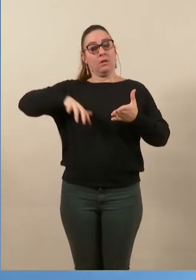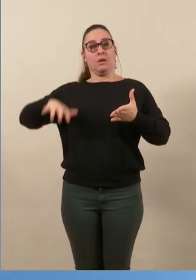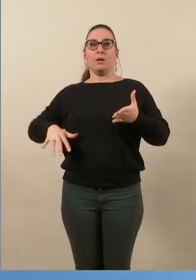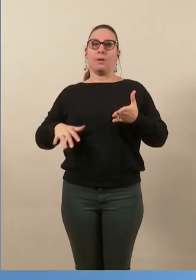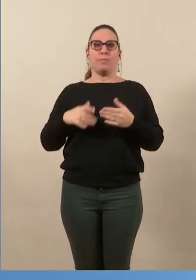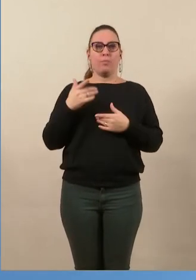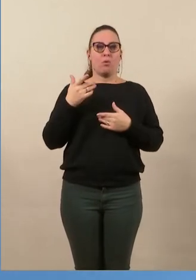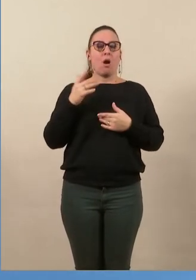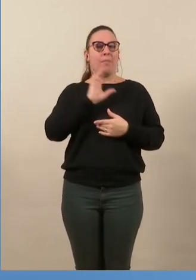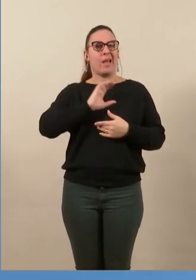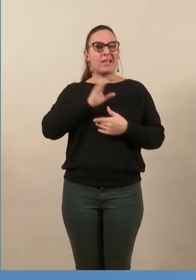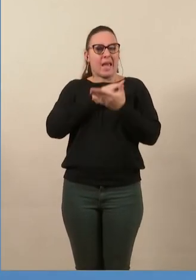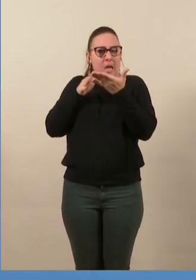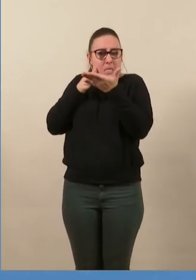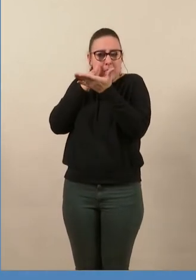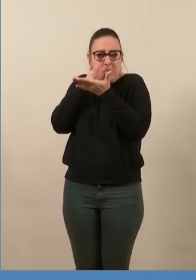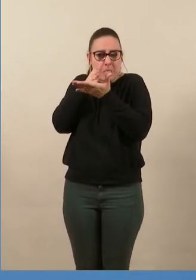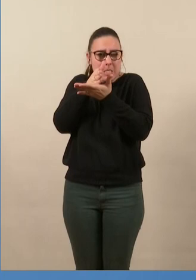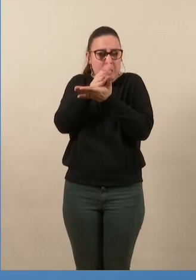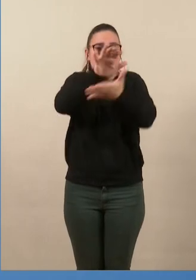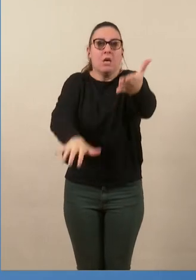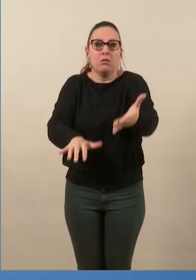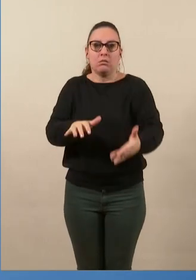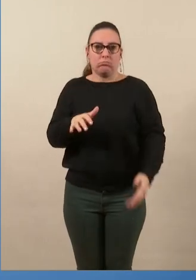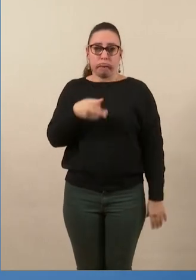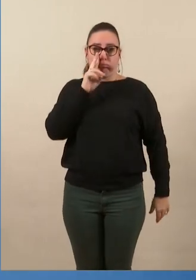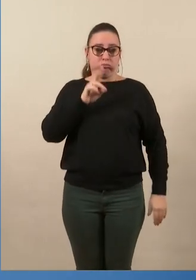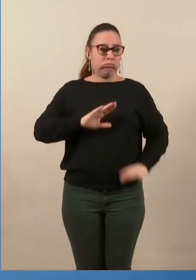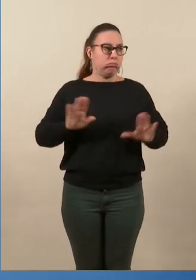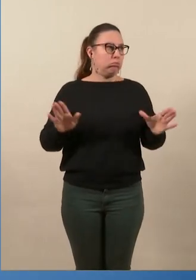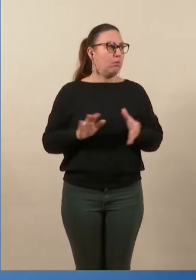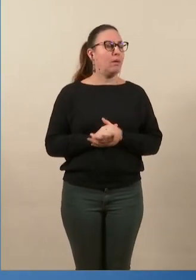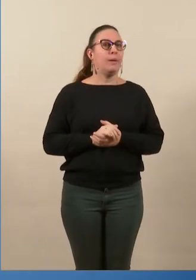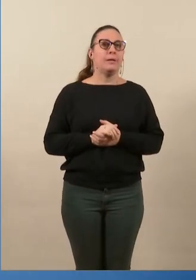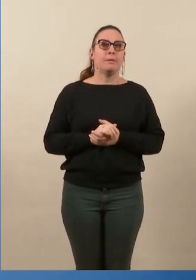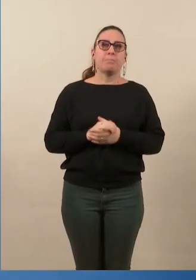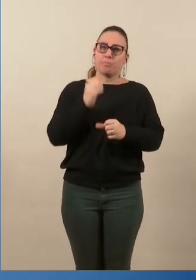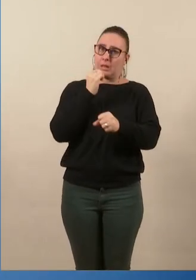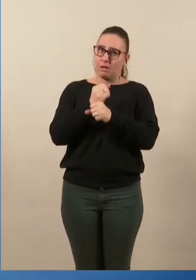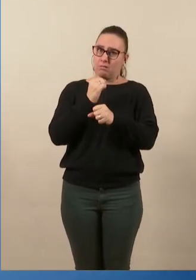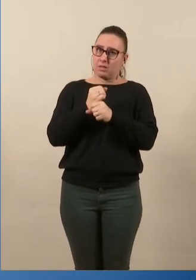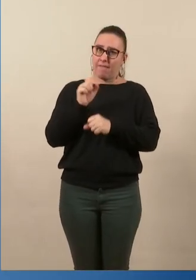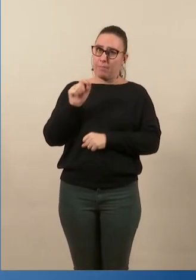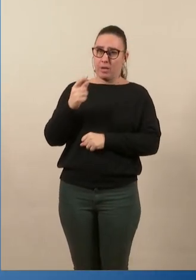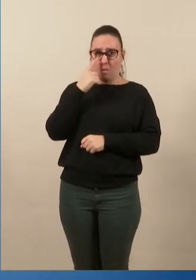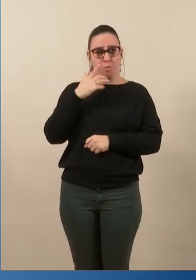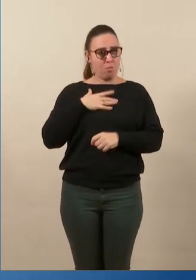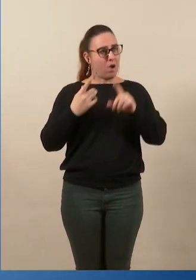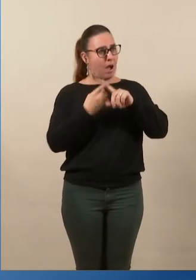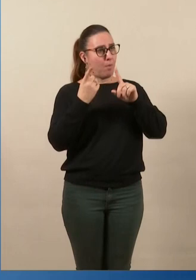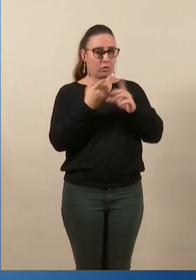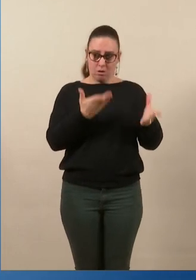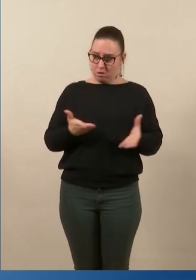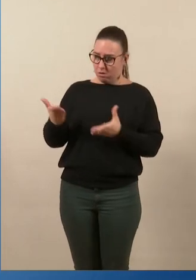aiguille unique c'est absurde c'est absurde puis ce type de travail n moi je veux le souligner c'est c'est un exemple